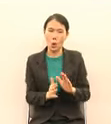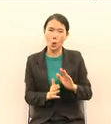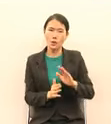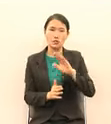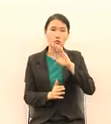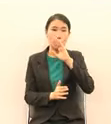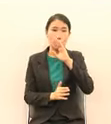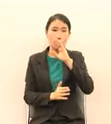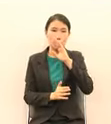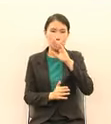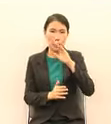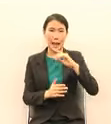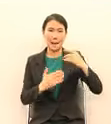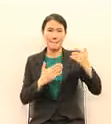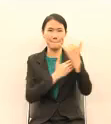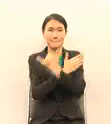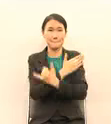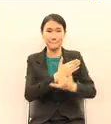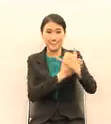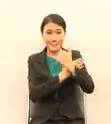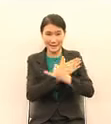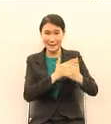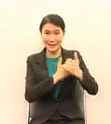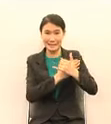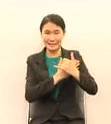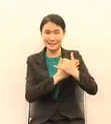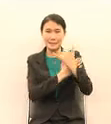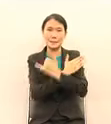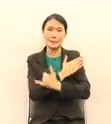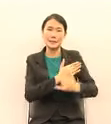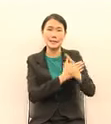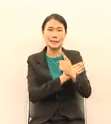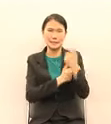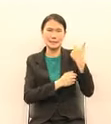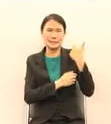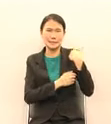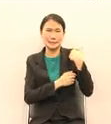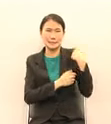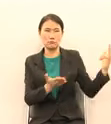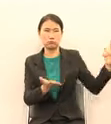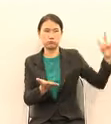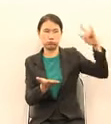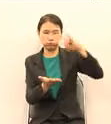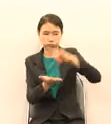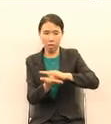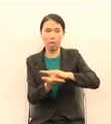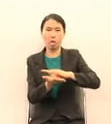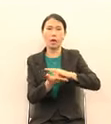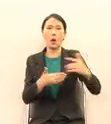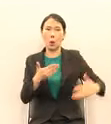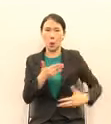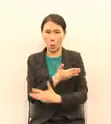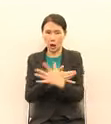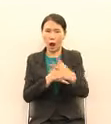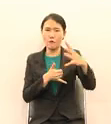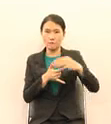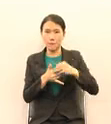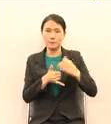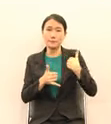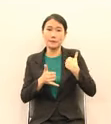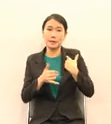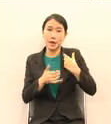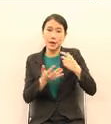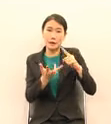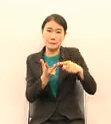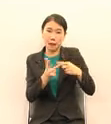จากประเทศเสี่ยงหรือประเทศที่มีการระบาดต่อเนื่องนะครับตรงนี้เนี่ยเพิ่มขึ้นอย่างชัดเจน